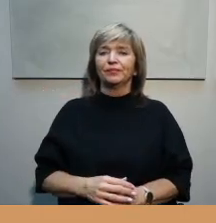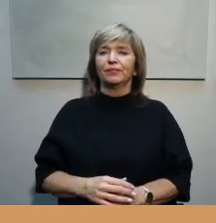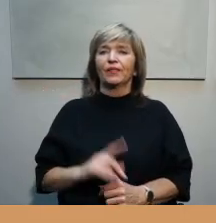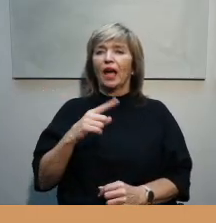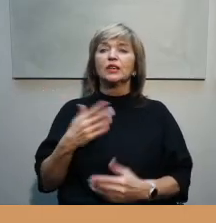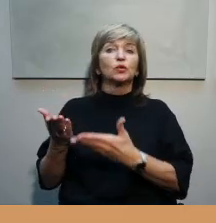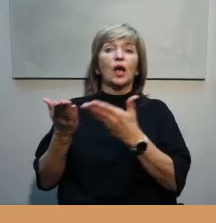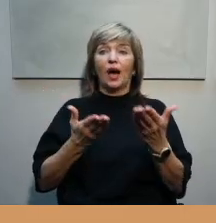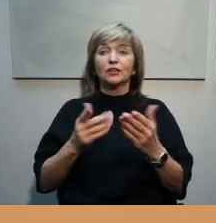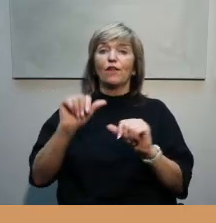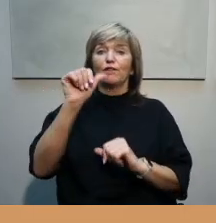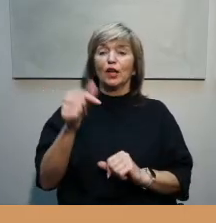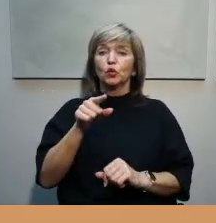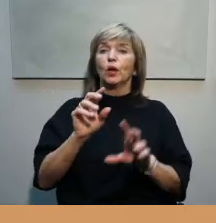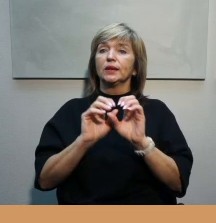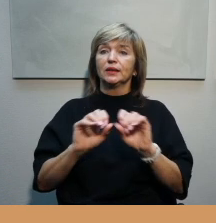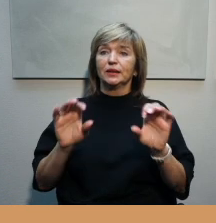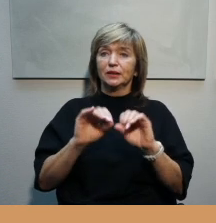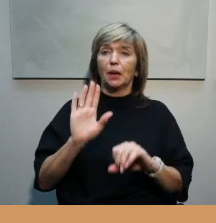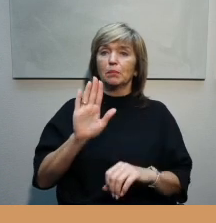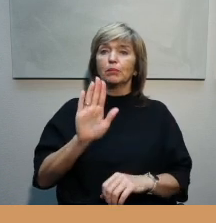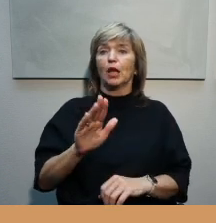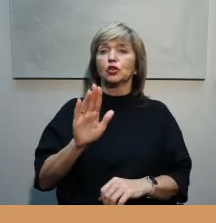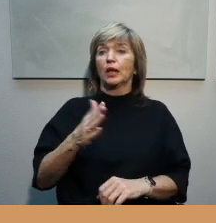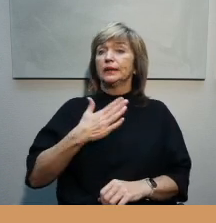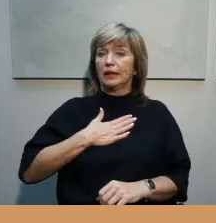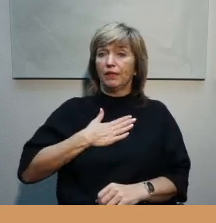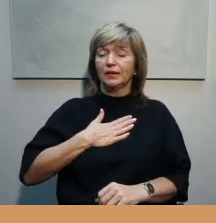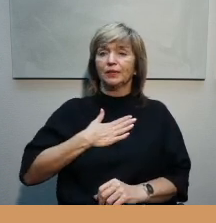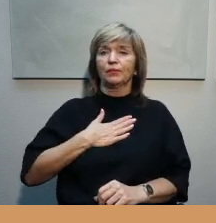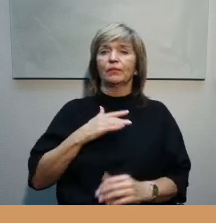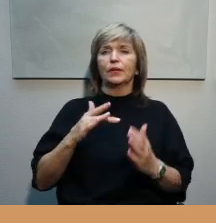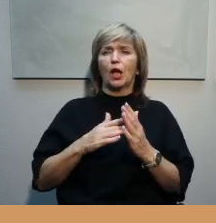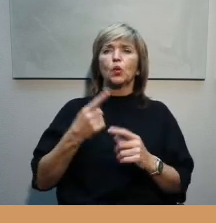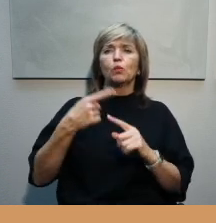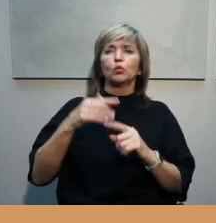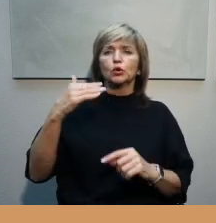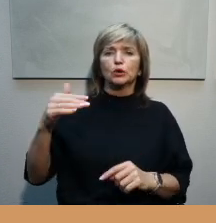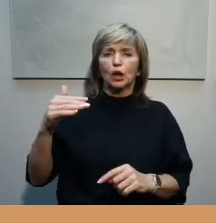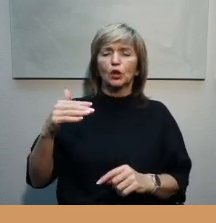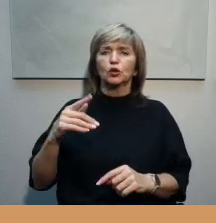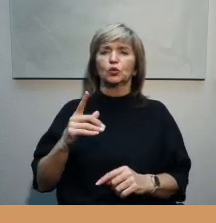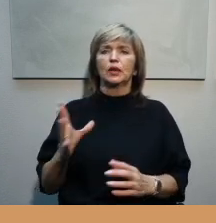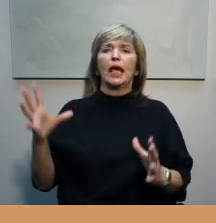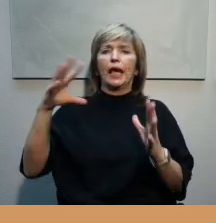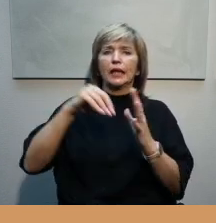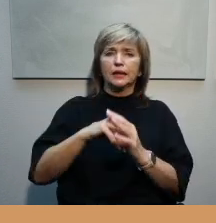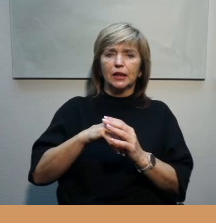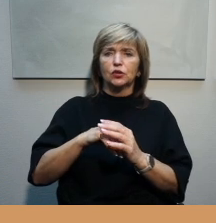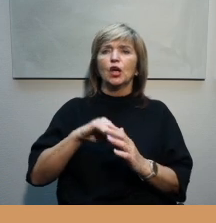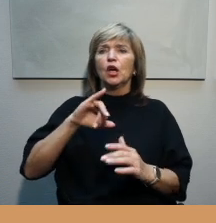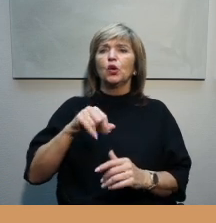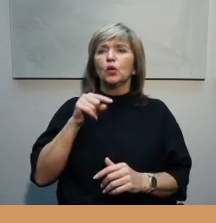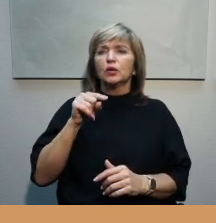Es aicinu jūs veidot tos stāstus priekš sevis tādus pusauģus iesaistošus, jo šie